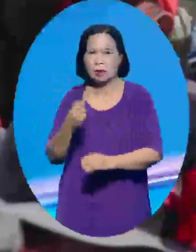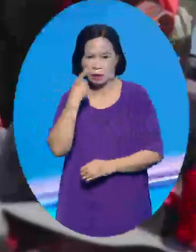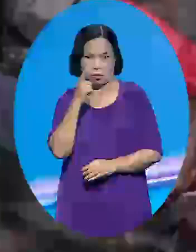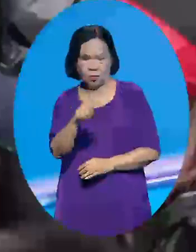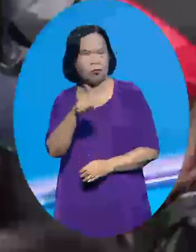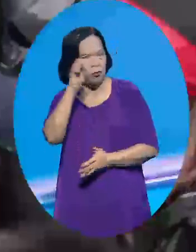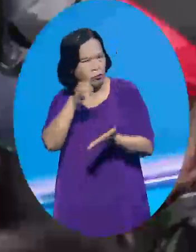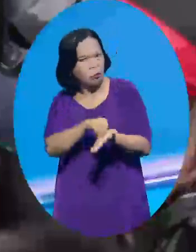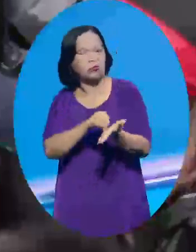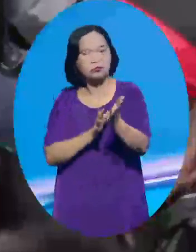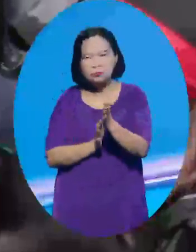sẽ còn tiếp diễn